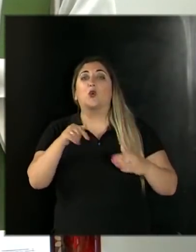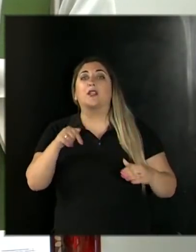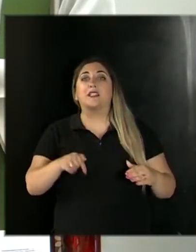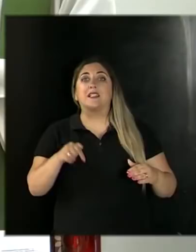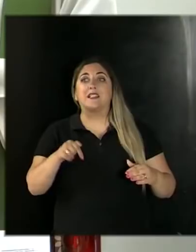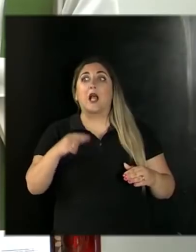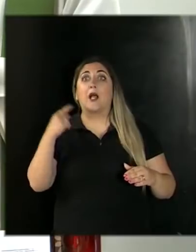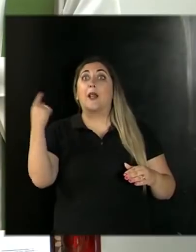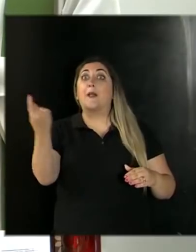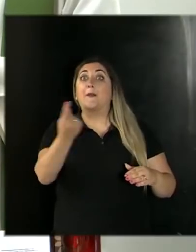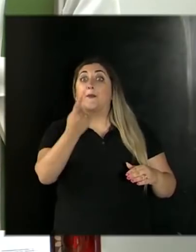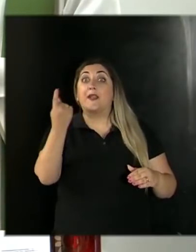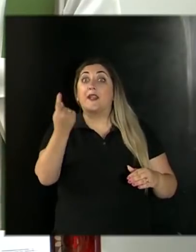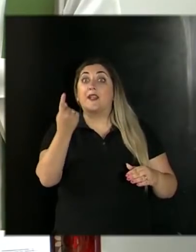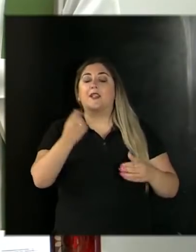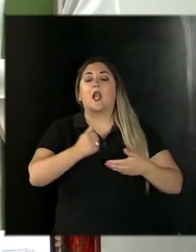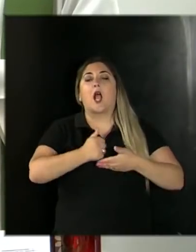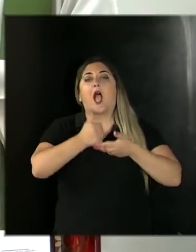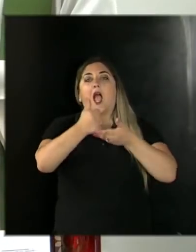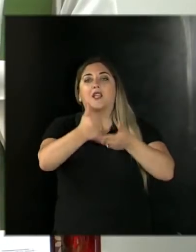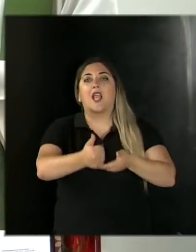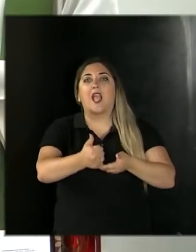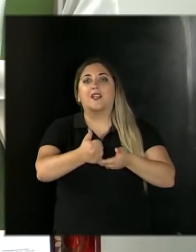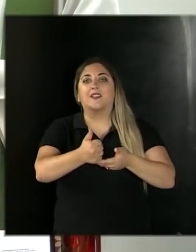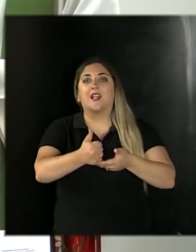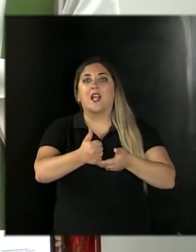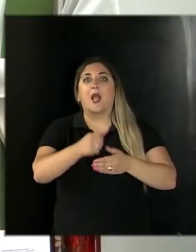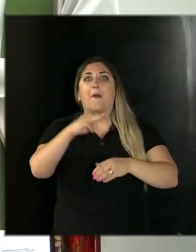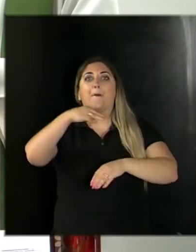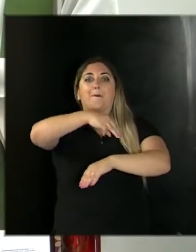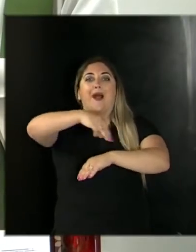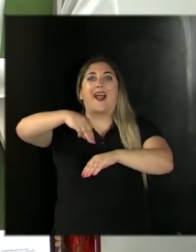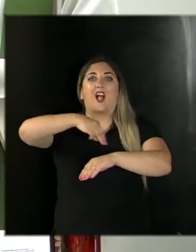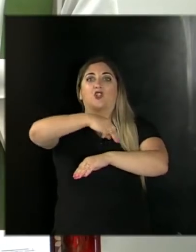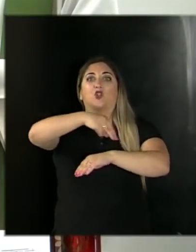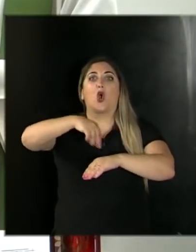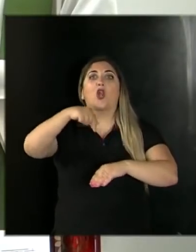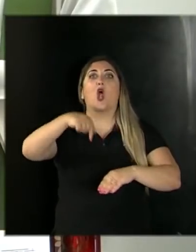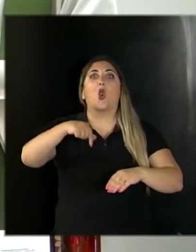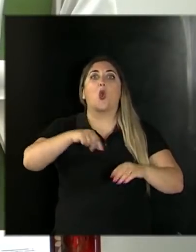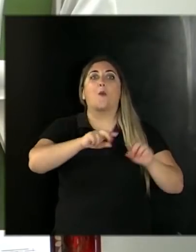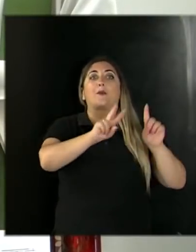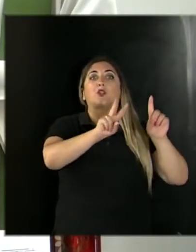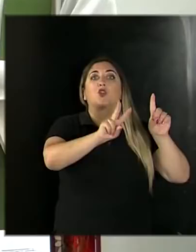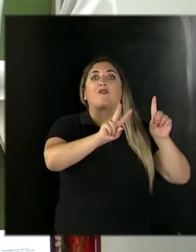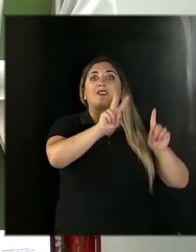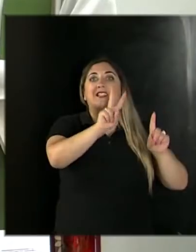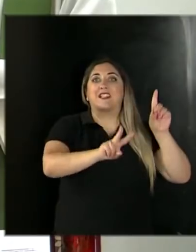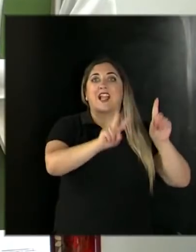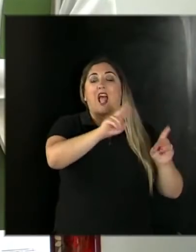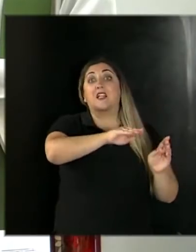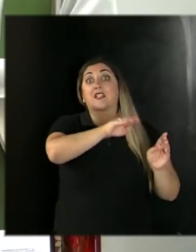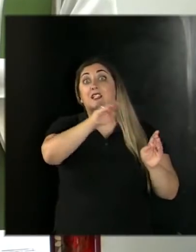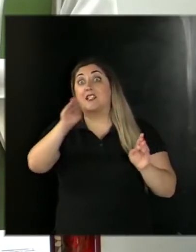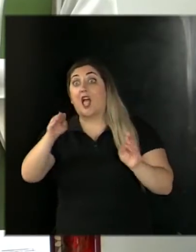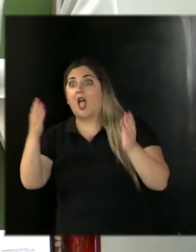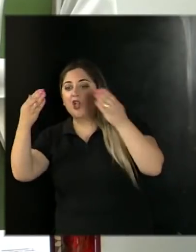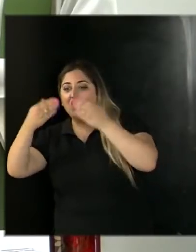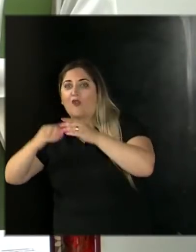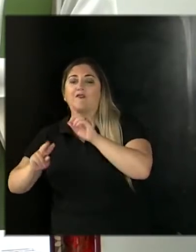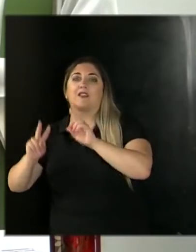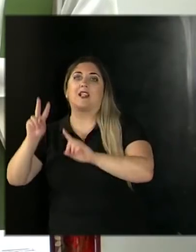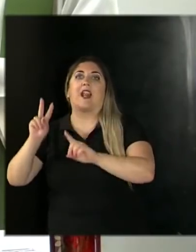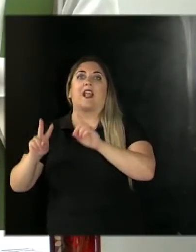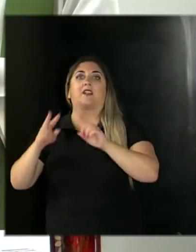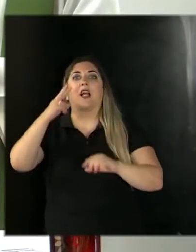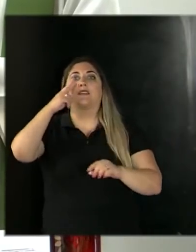se jgħin din il-maratona ta' ġenerożità mill-nofsinhar sa nofs il-lejl illum fuq